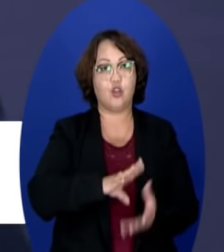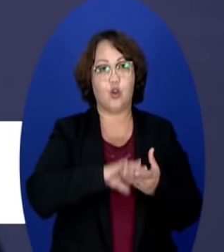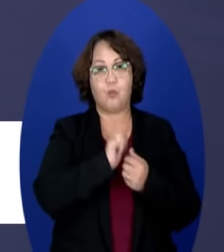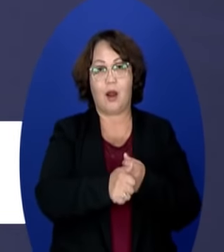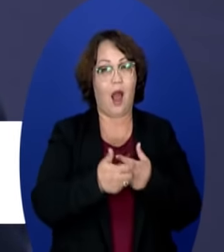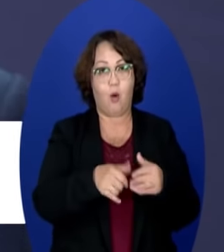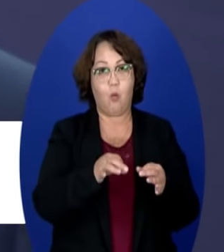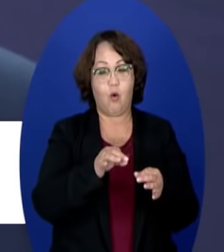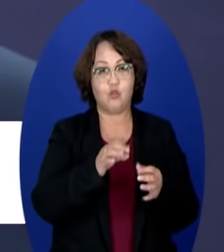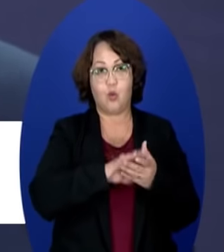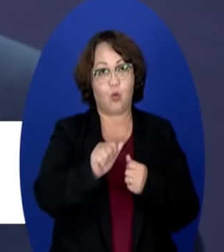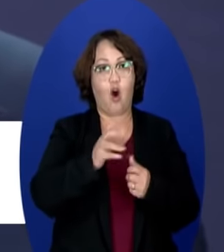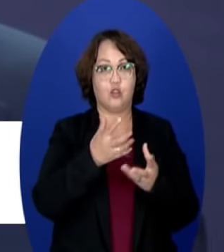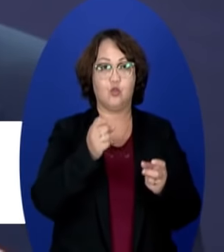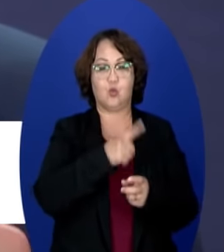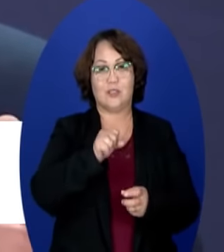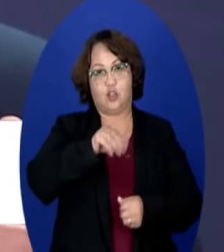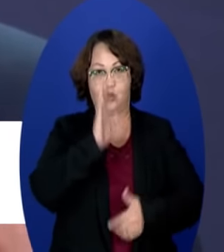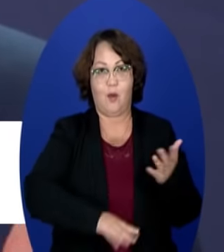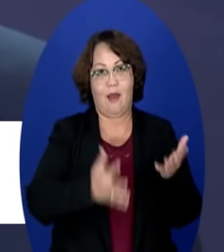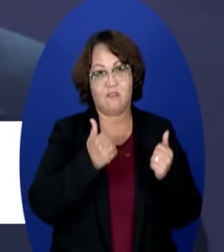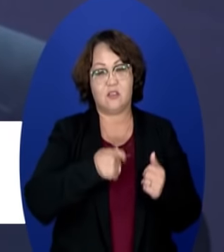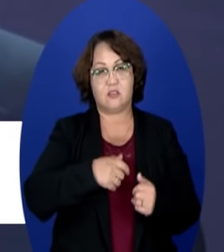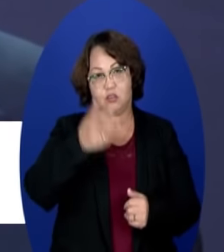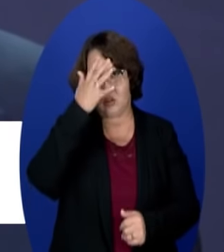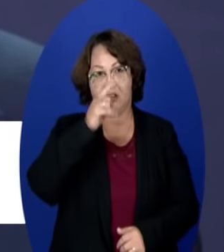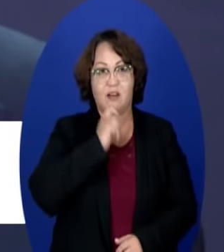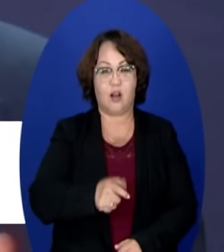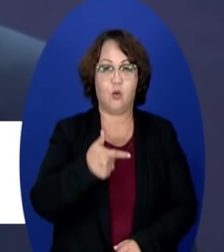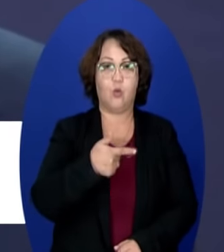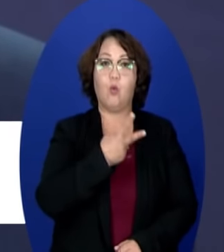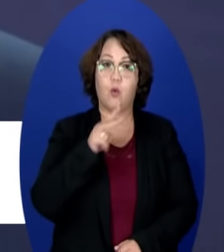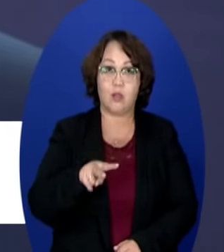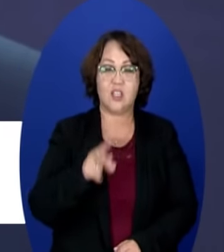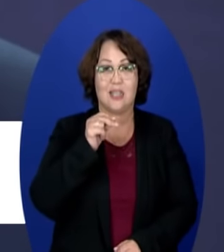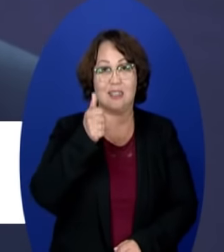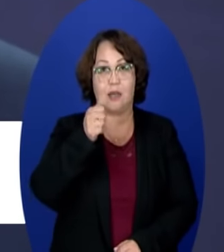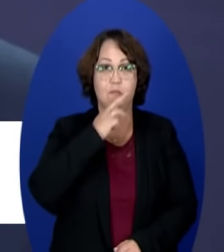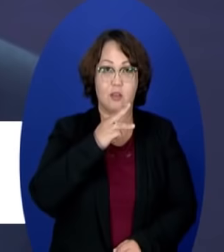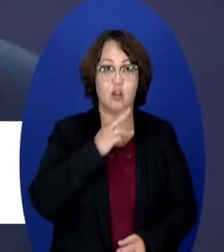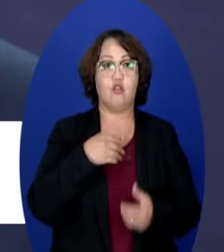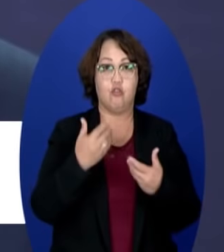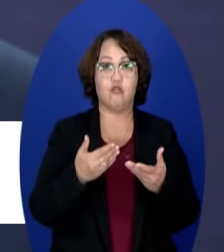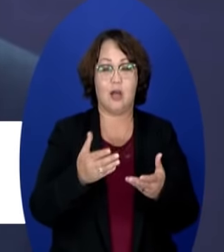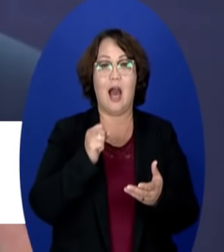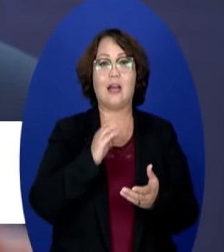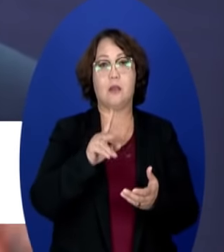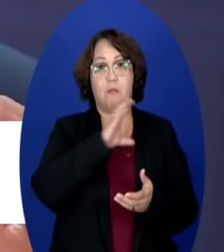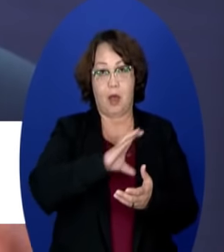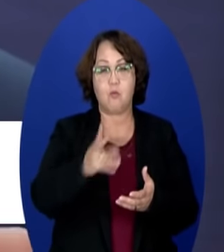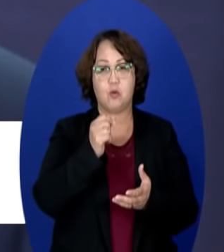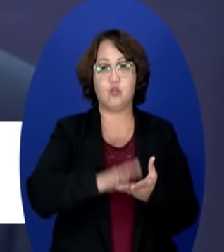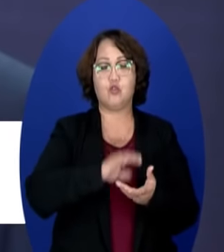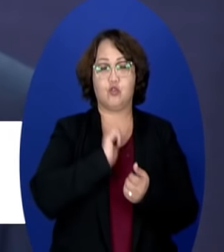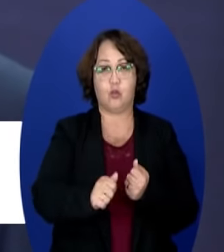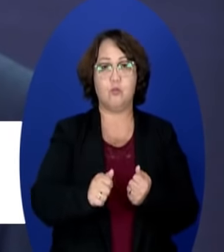зуун сая долларын торгул ононо гэж мэдэгдэж байна. За Google-ийн тухайд бол чанартай мэдээлэл нийлүүлсэн агентлагуудад мөнгө төлөхөд бэлэн гэдгээ